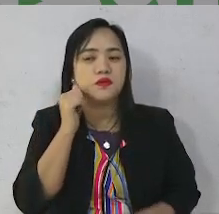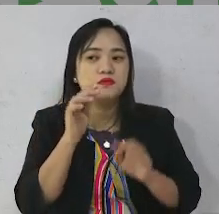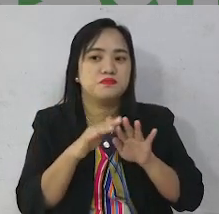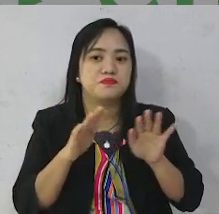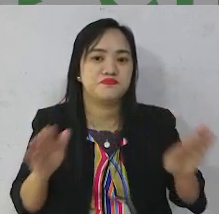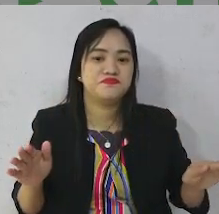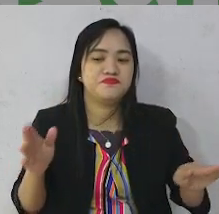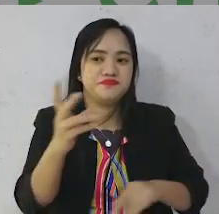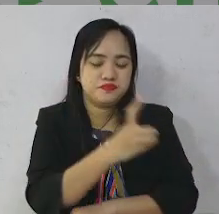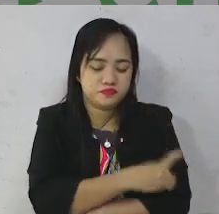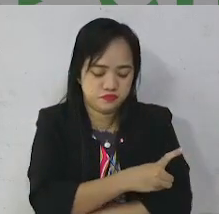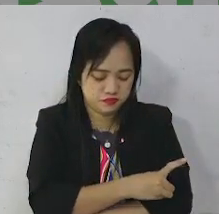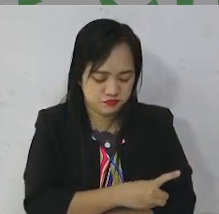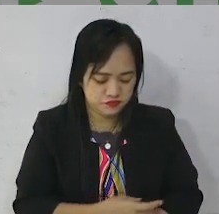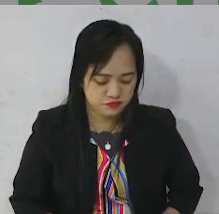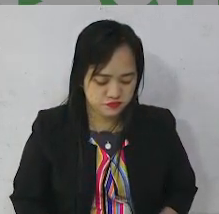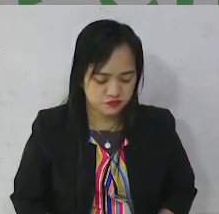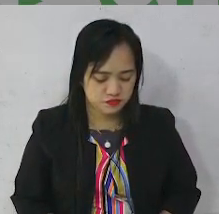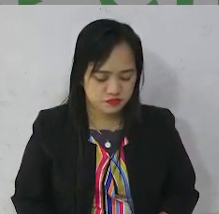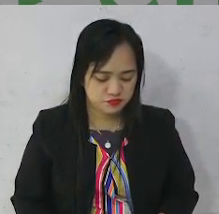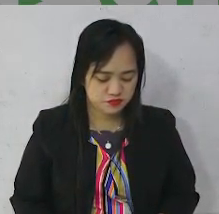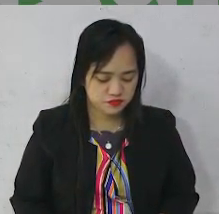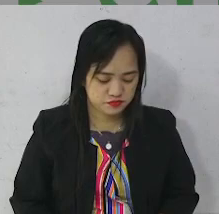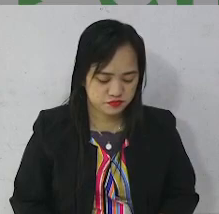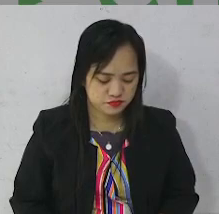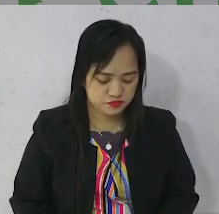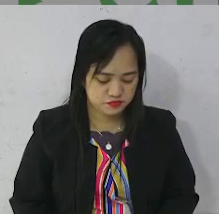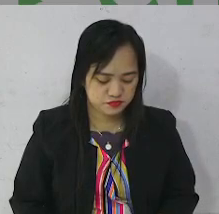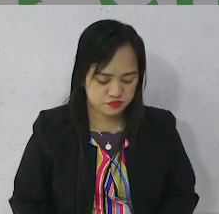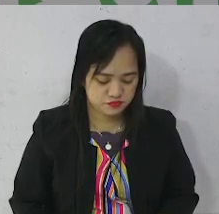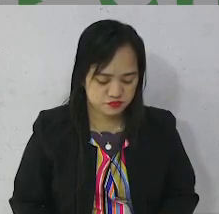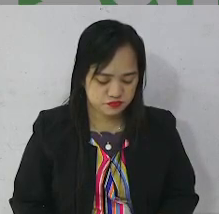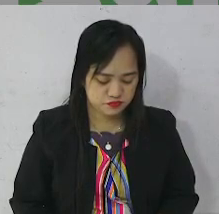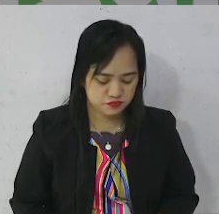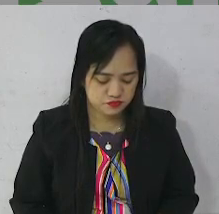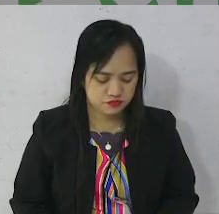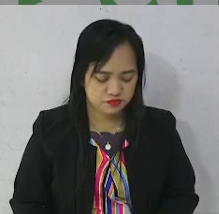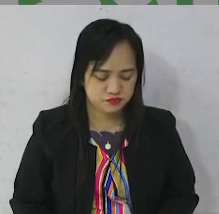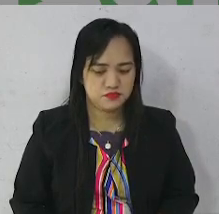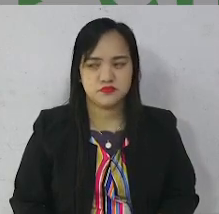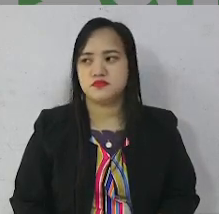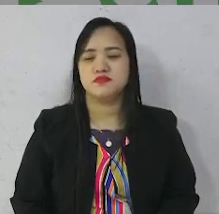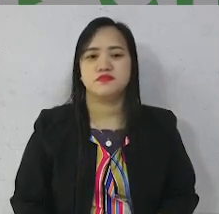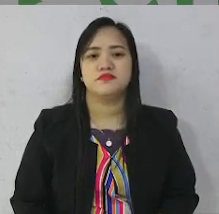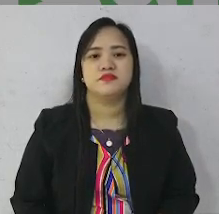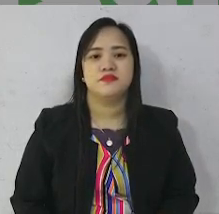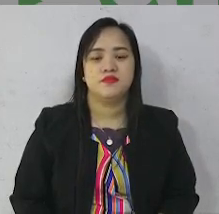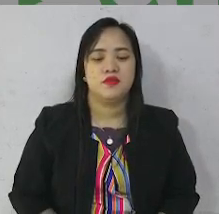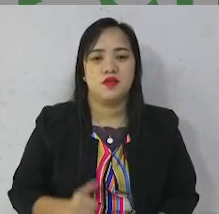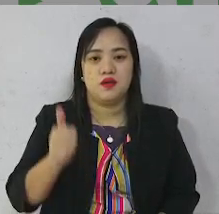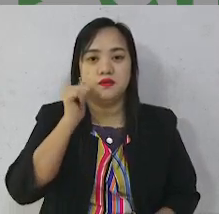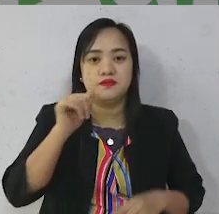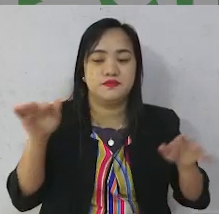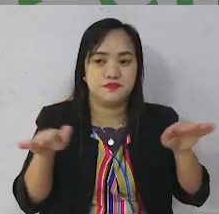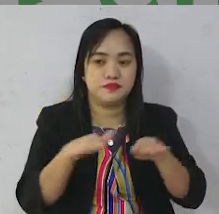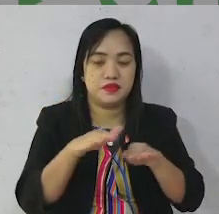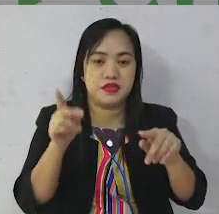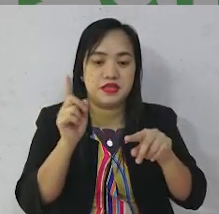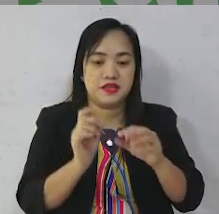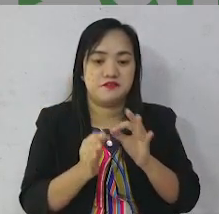nakakatawa to si Ma'am yang Anong sabi Kami po ni Sir John Hill pantay po kami pag